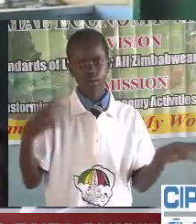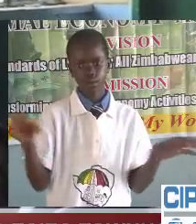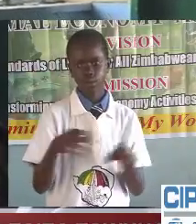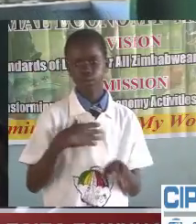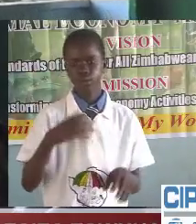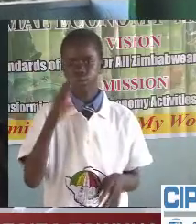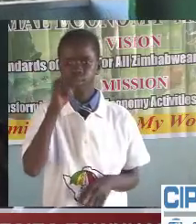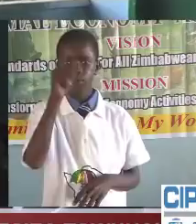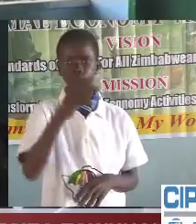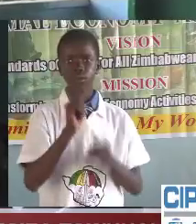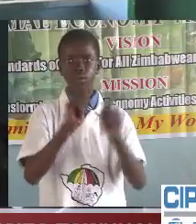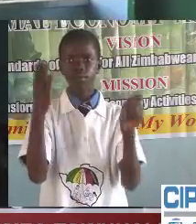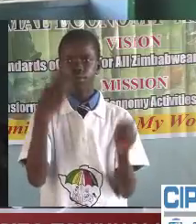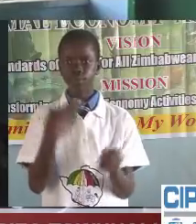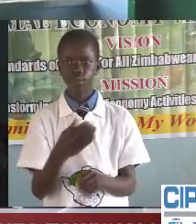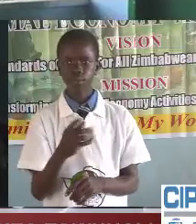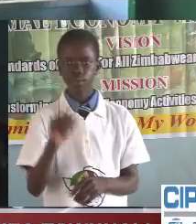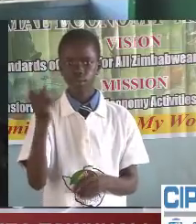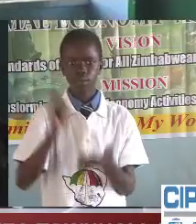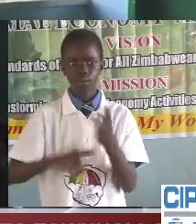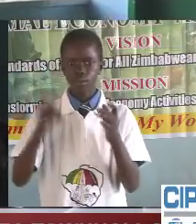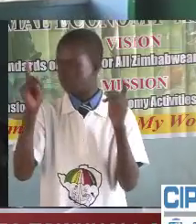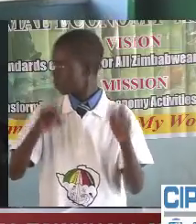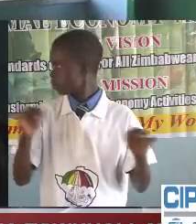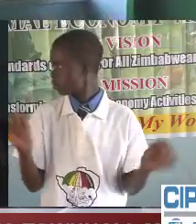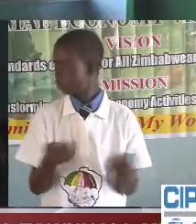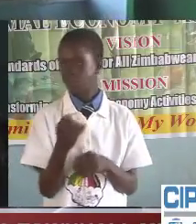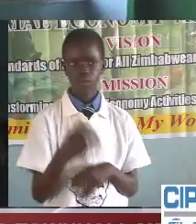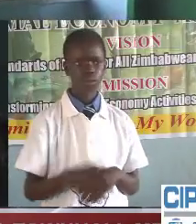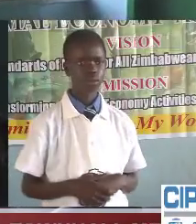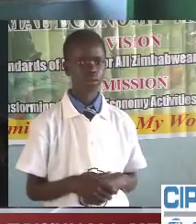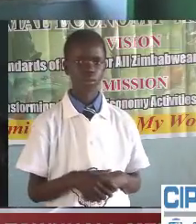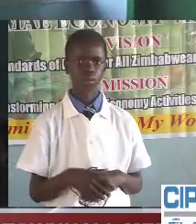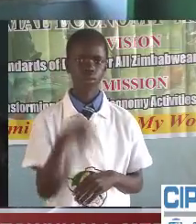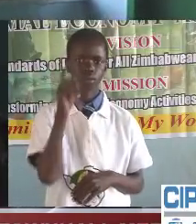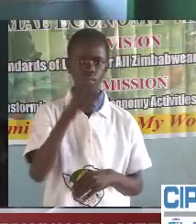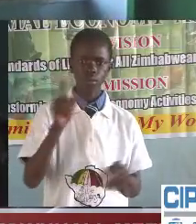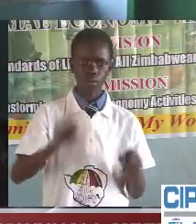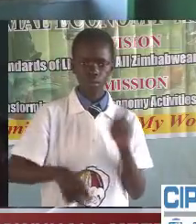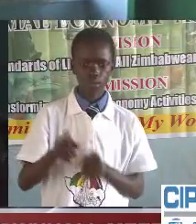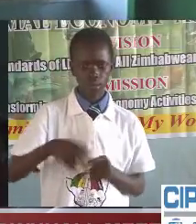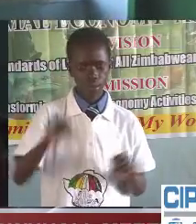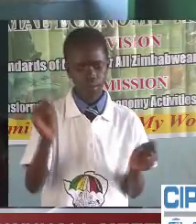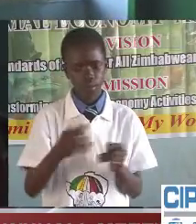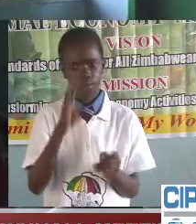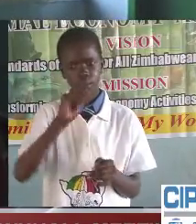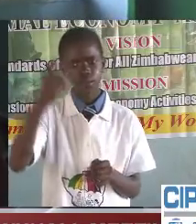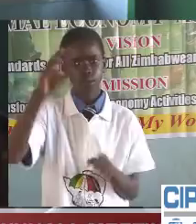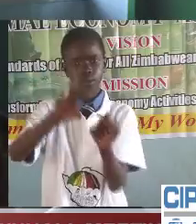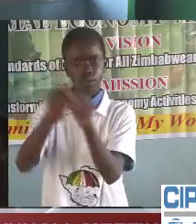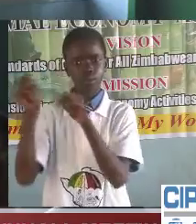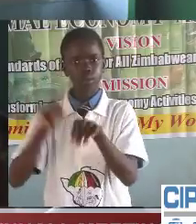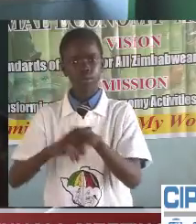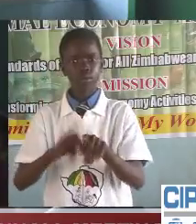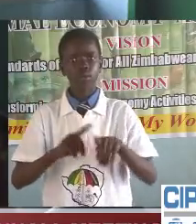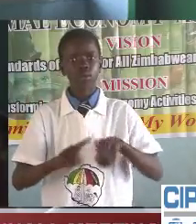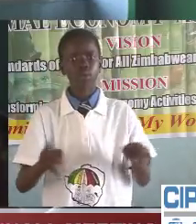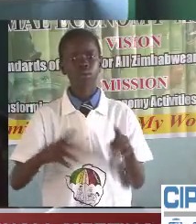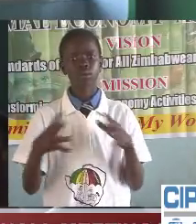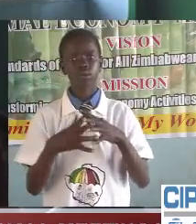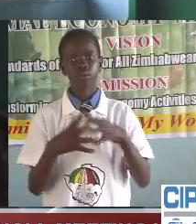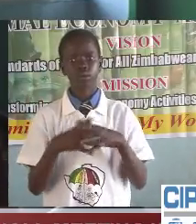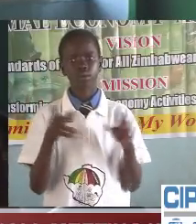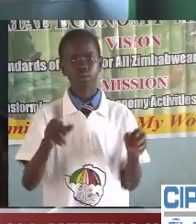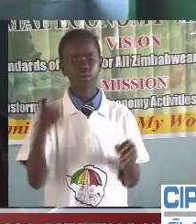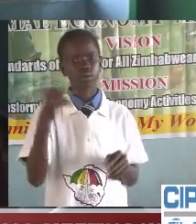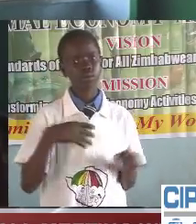vasina kumbotaurira kuti ndo zvavanoda kuita but vakatoadvertisa tenda yekambani inofanira kuisa zvinhu izvozvo asi isu vagari